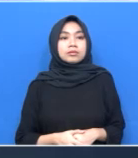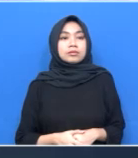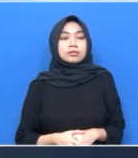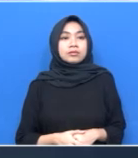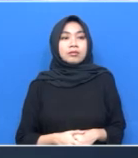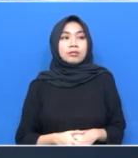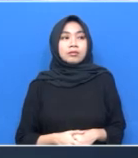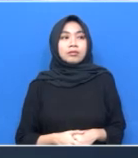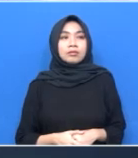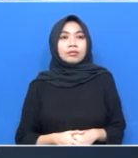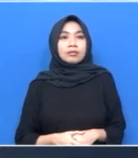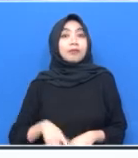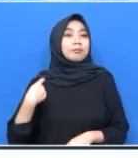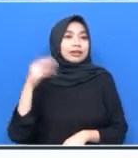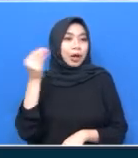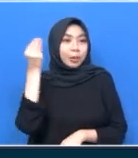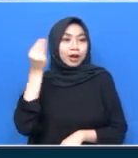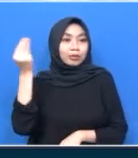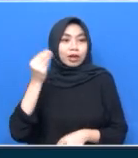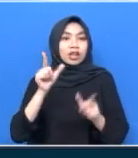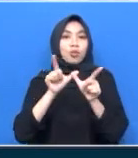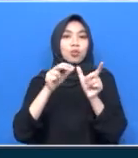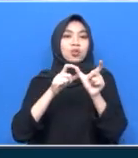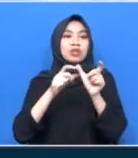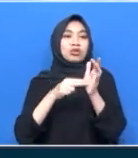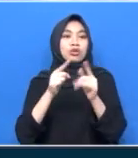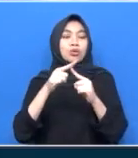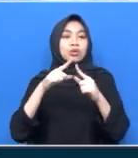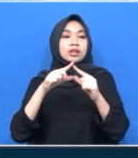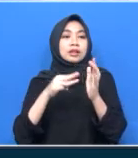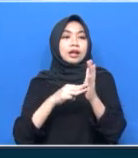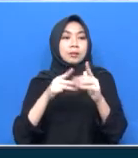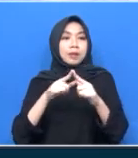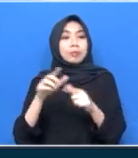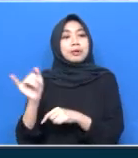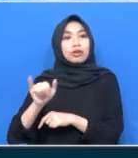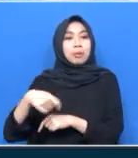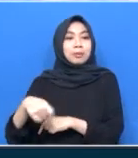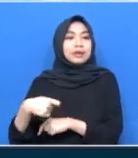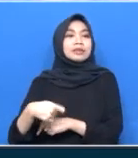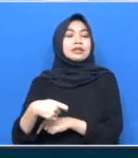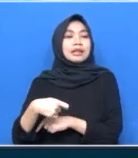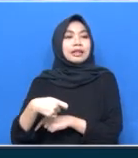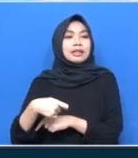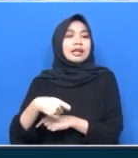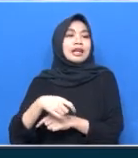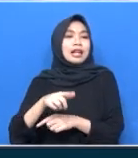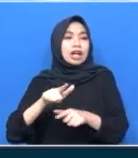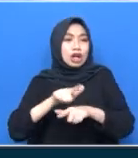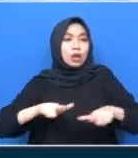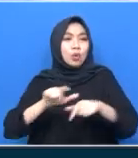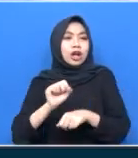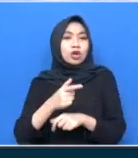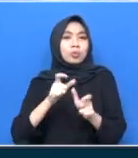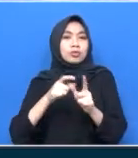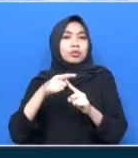Ayo kita kesehatan lain saudara Menteri Pariwisata dan industri kreatif is not a maksud kami dan ekonomi kreatif Wisnu tolong Bersama